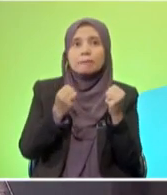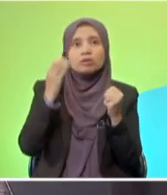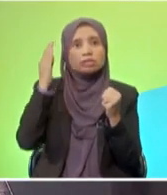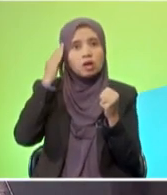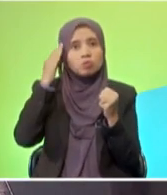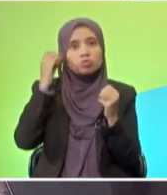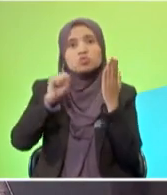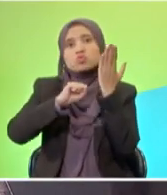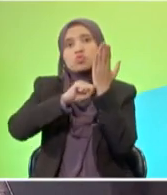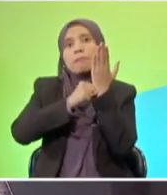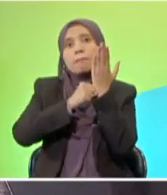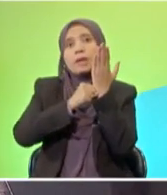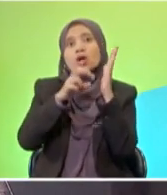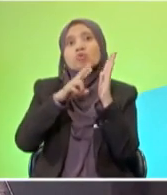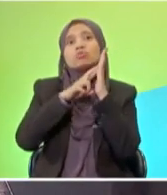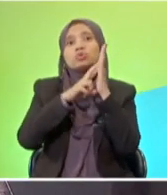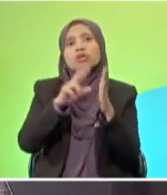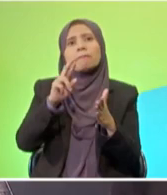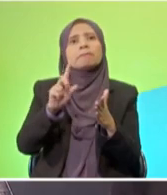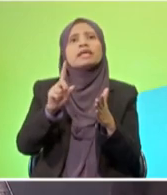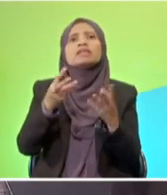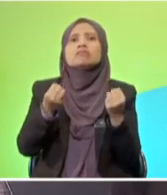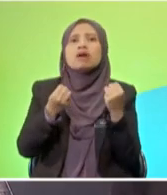sumbu rujukan tentang topik kita bagaimana